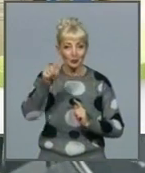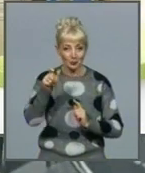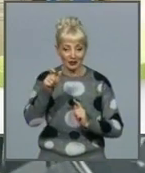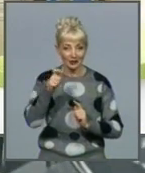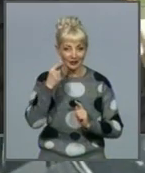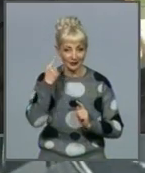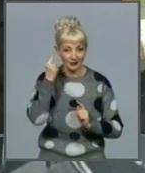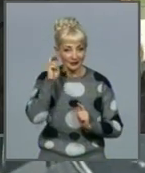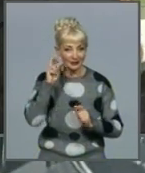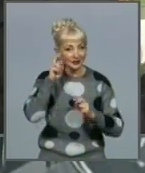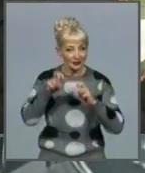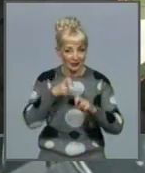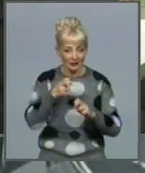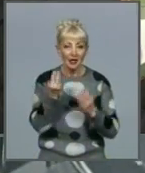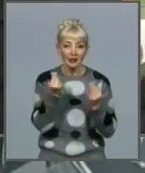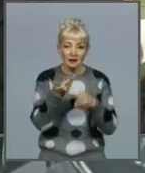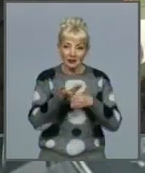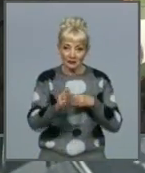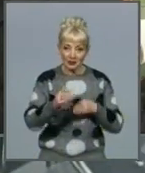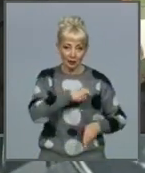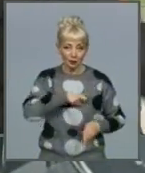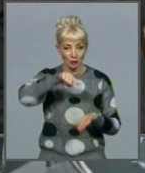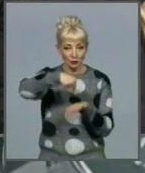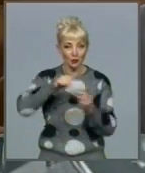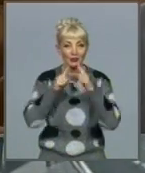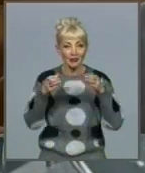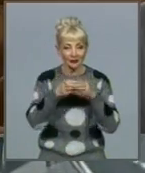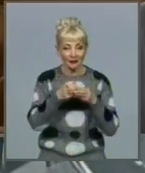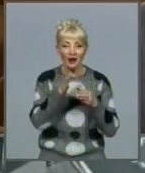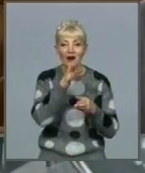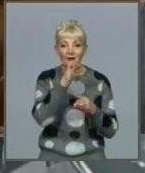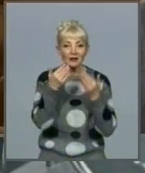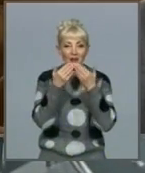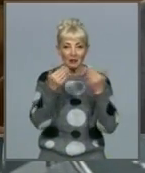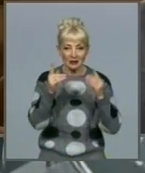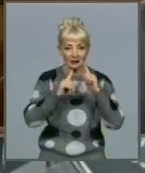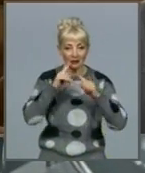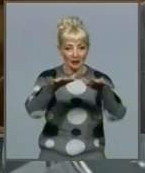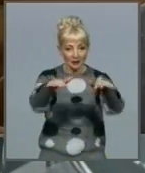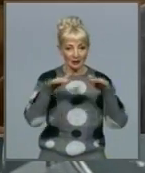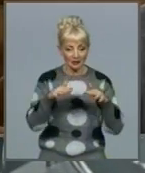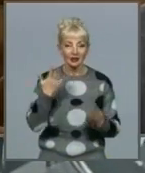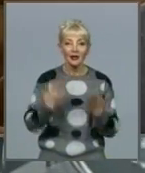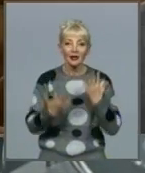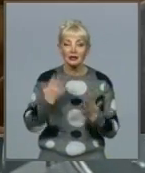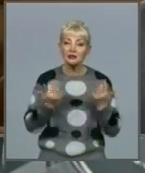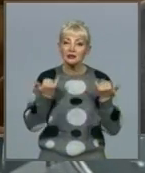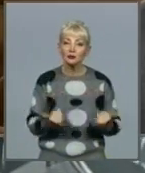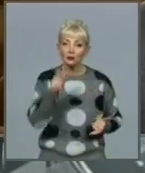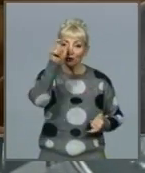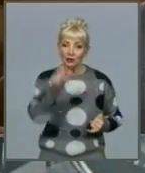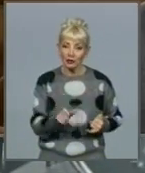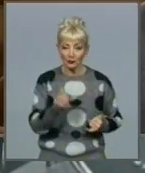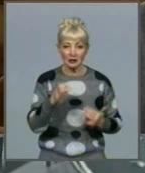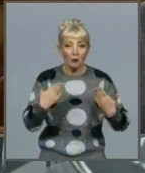реалізацію проекту виділили депутати міської ради під час останньої сесії. Якщо сьогодні человеку с потерей слуха, для того,